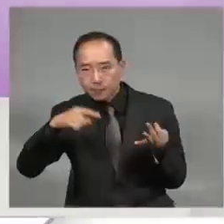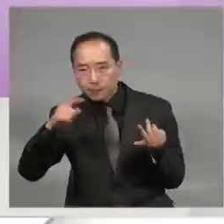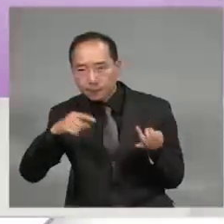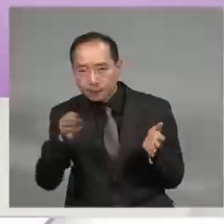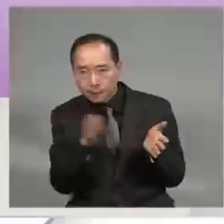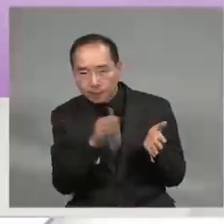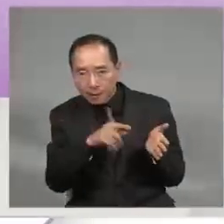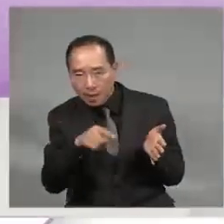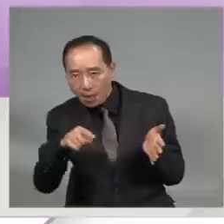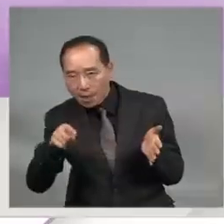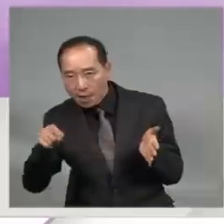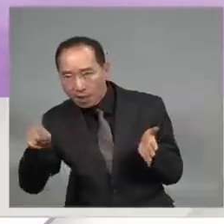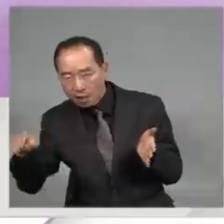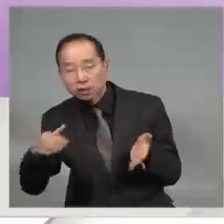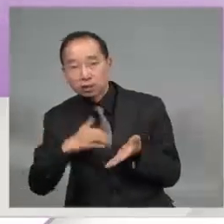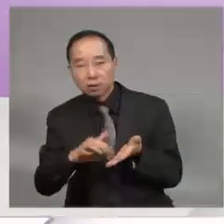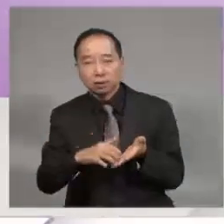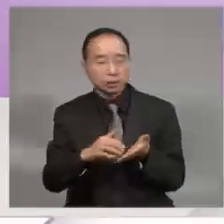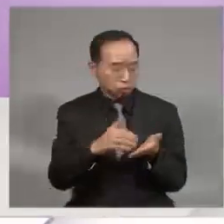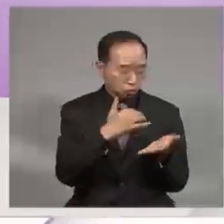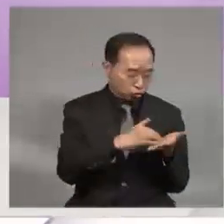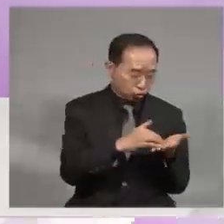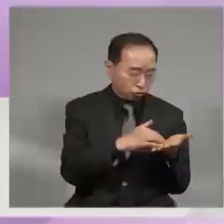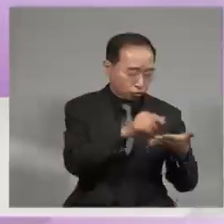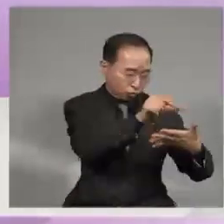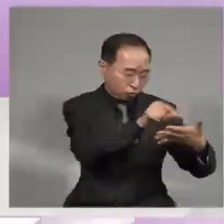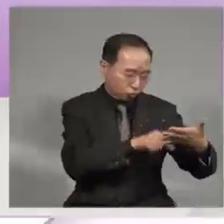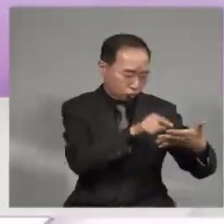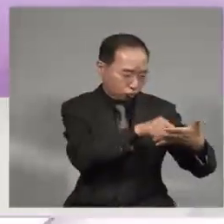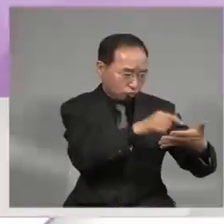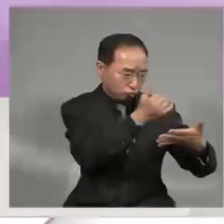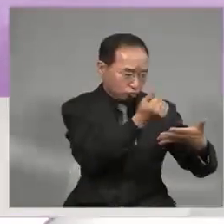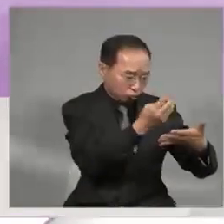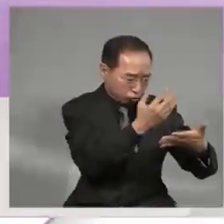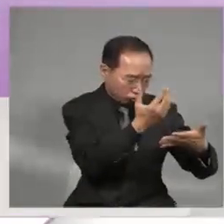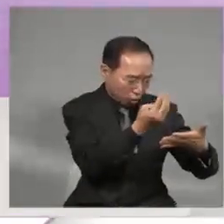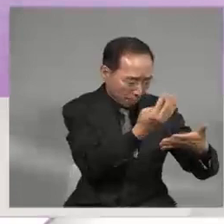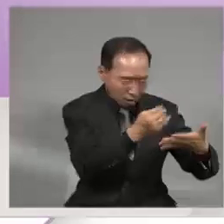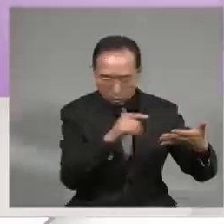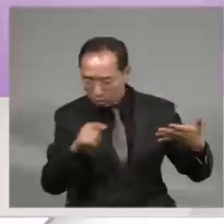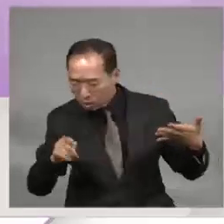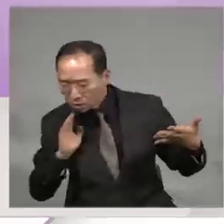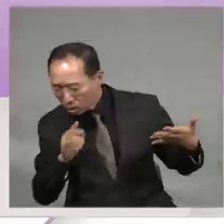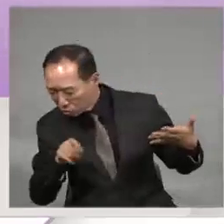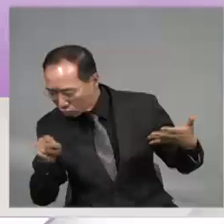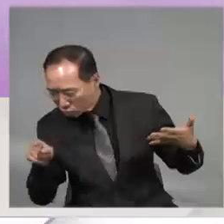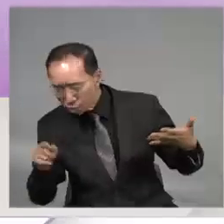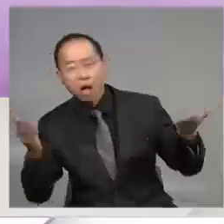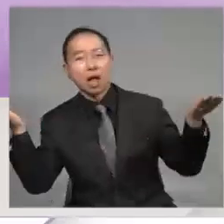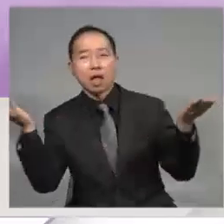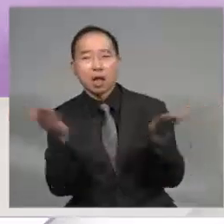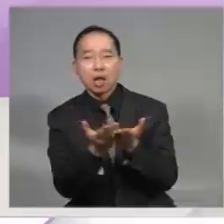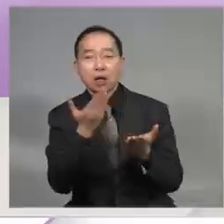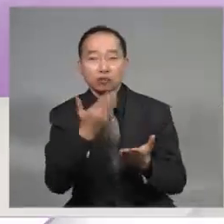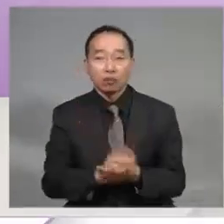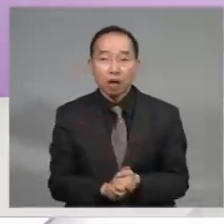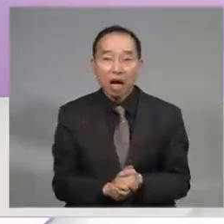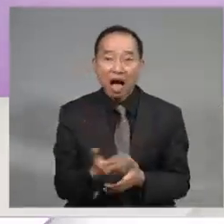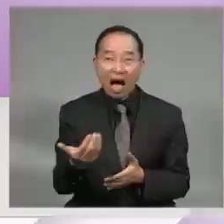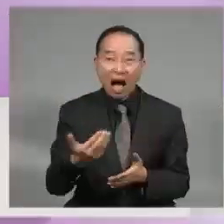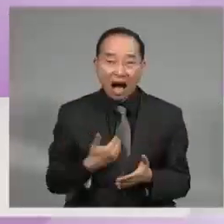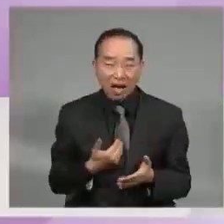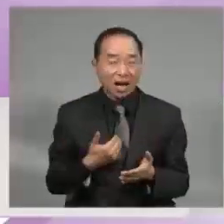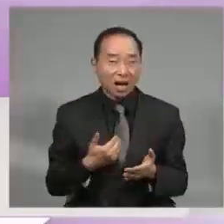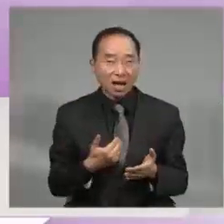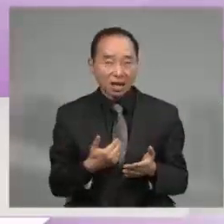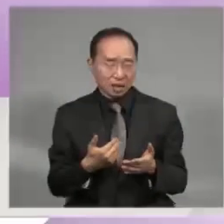네, 해송용 봉투는 그 수가 일치하는지가 가장 중요하기 때문에요. 네. 아까 그 투표소에서 헤아려서 올 때 작성했던